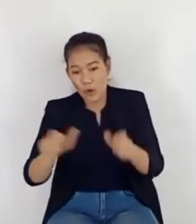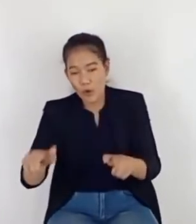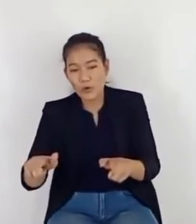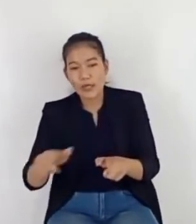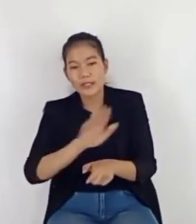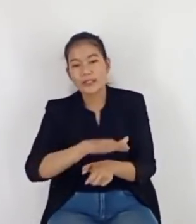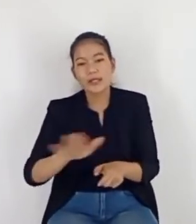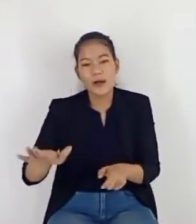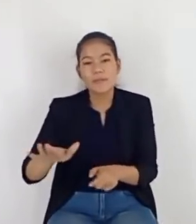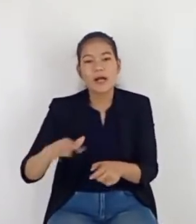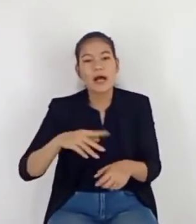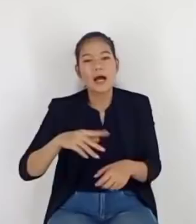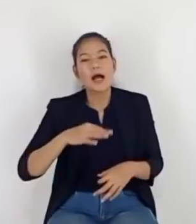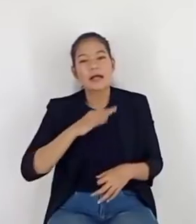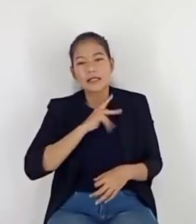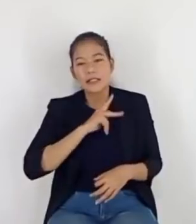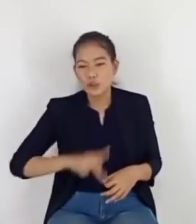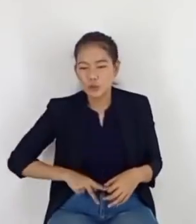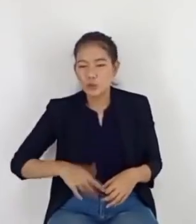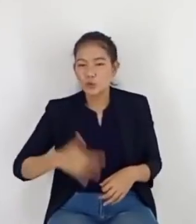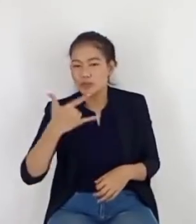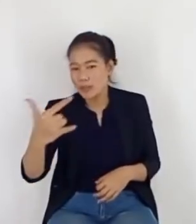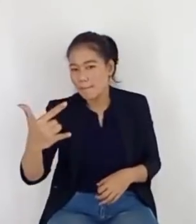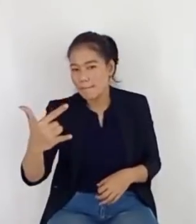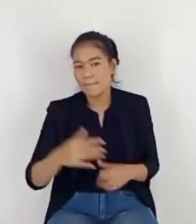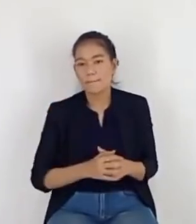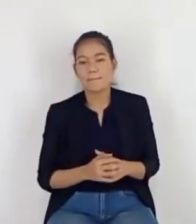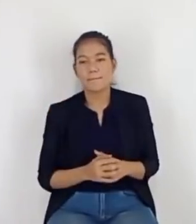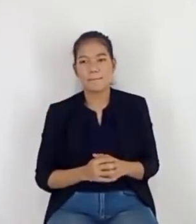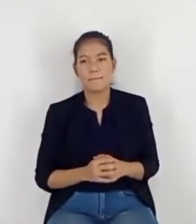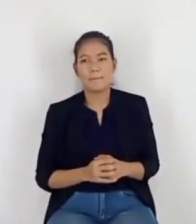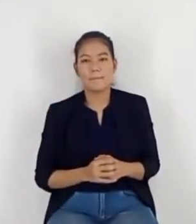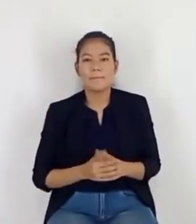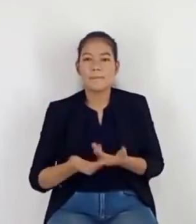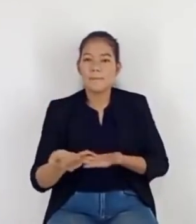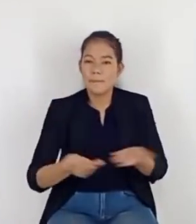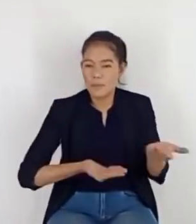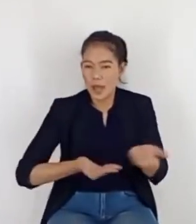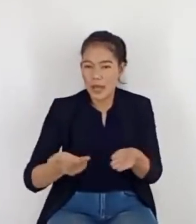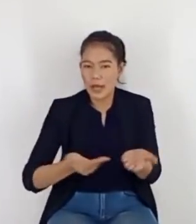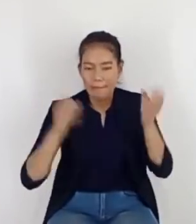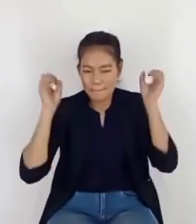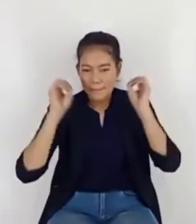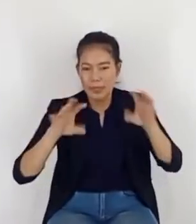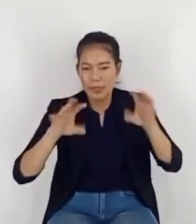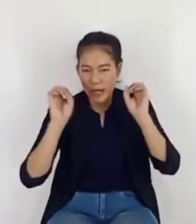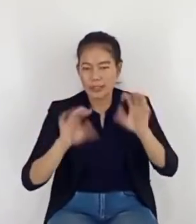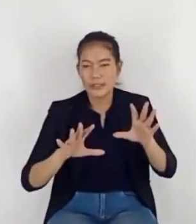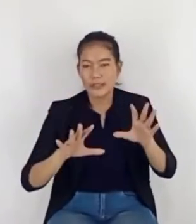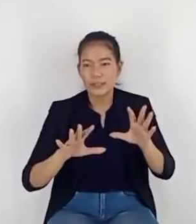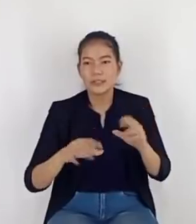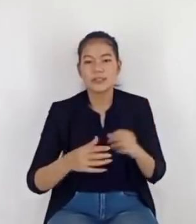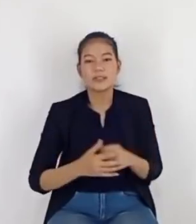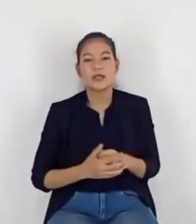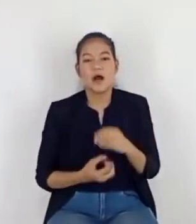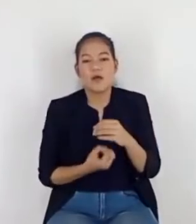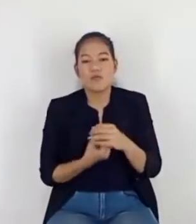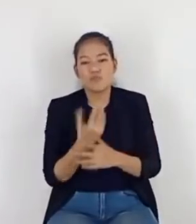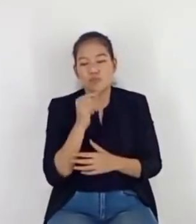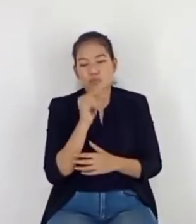hamba-hamba Kristus yang baik dan setia, serta jadikanlah pelayanan mereka sebagai pelayanan yang berbuah